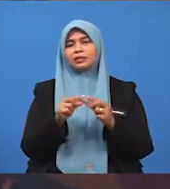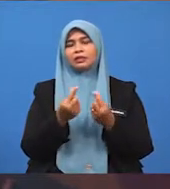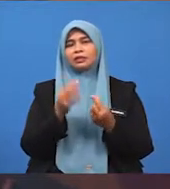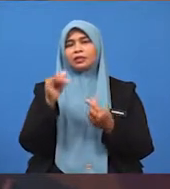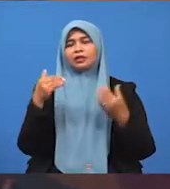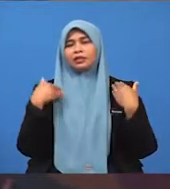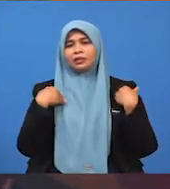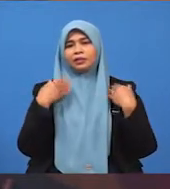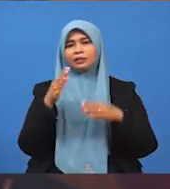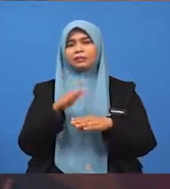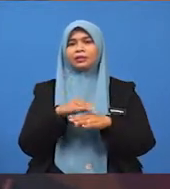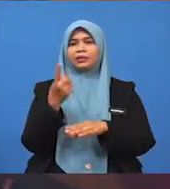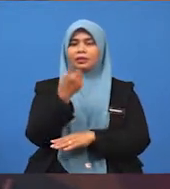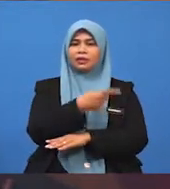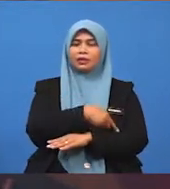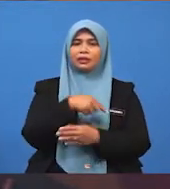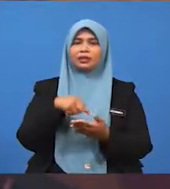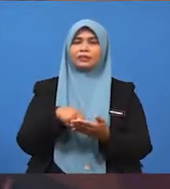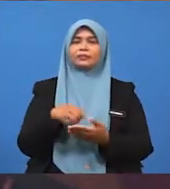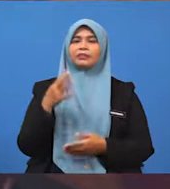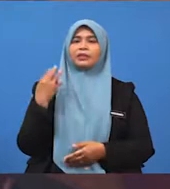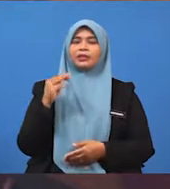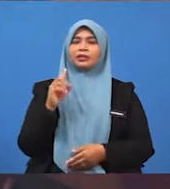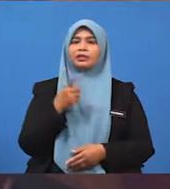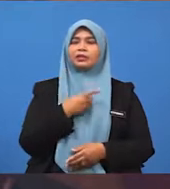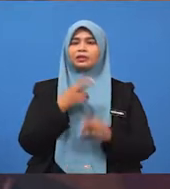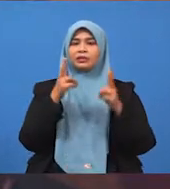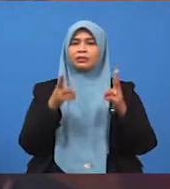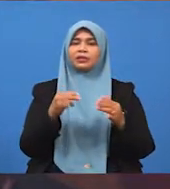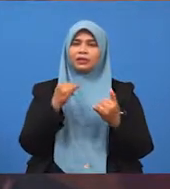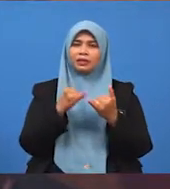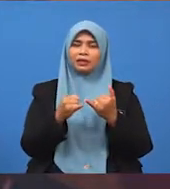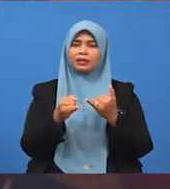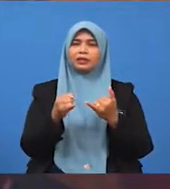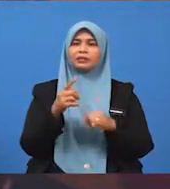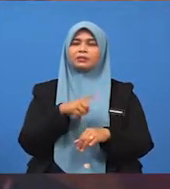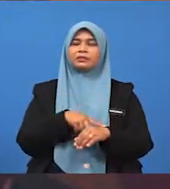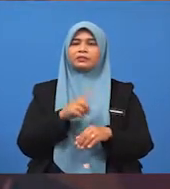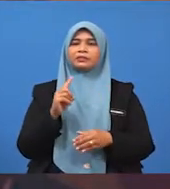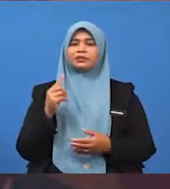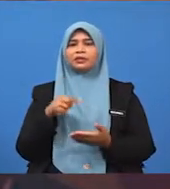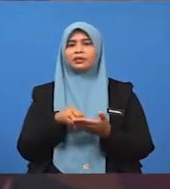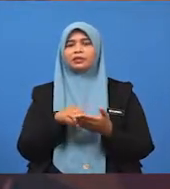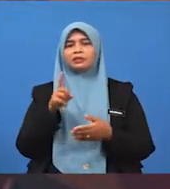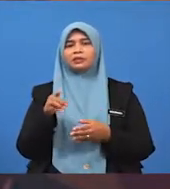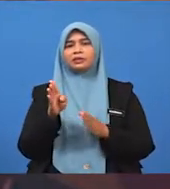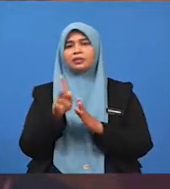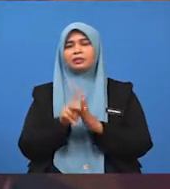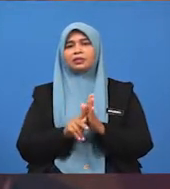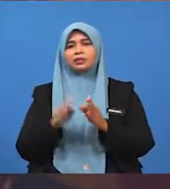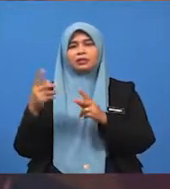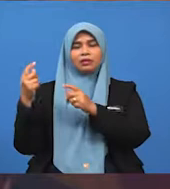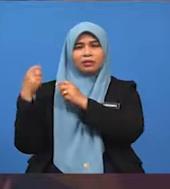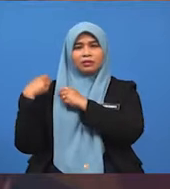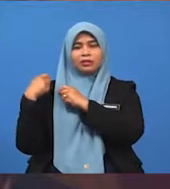bertanggungjawab untuk memahami kandungan Al-Quran dengan sebaiknya. Mari kita lihat apakah tindakan